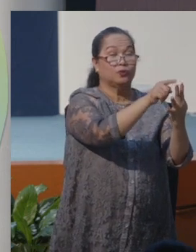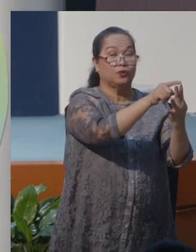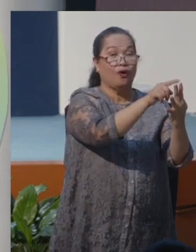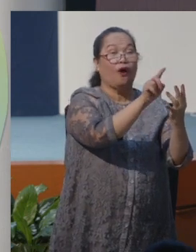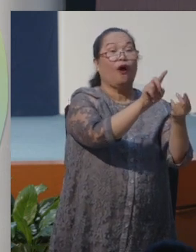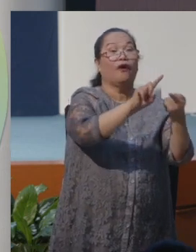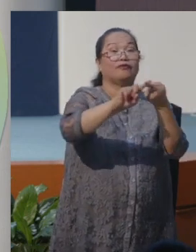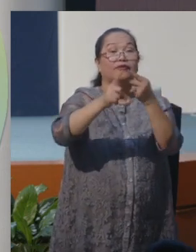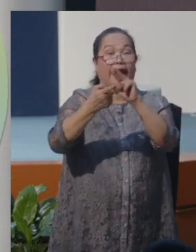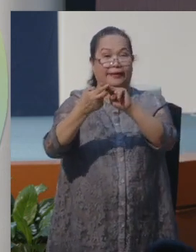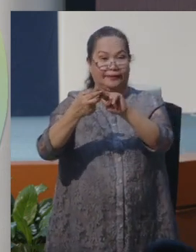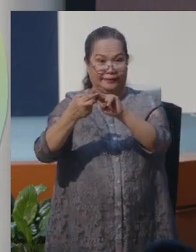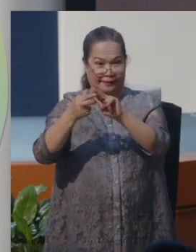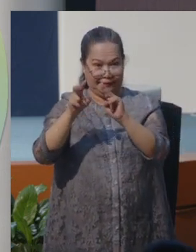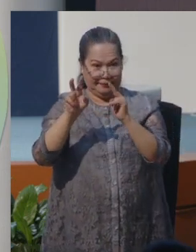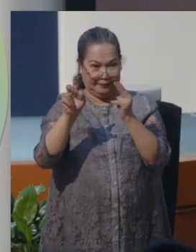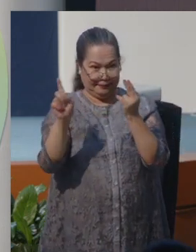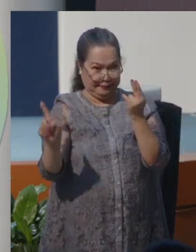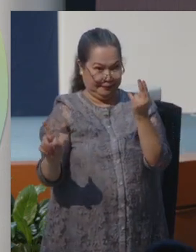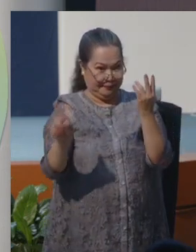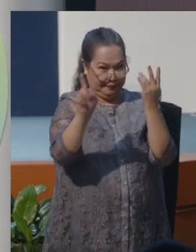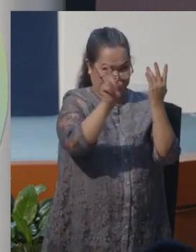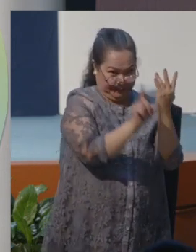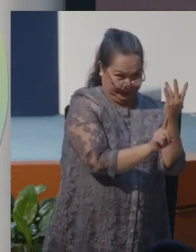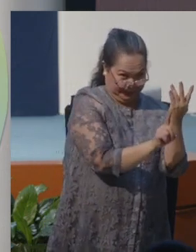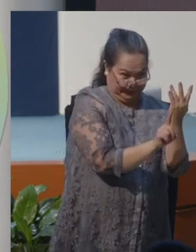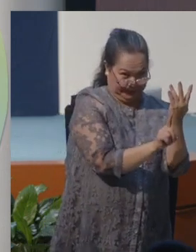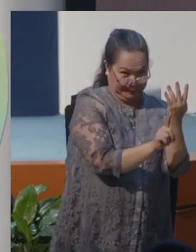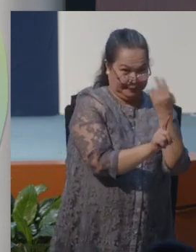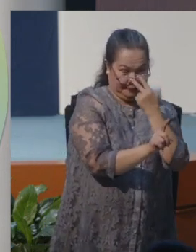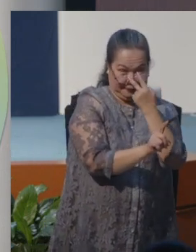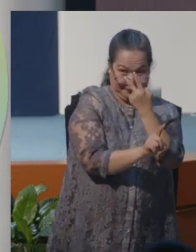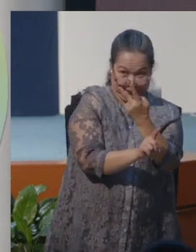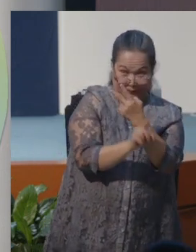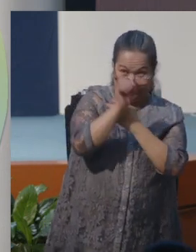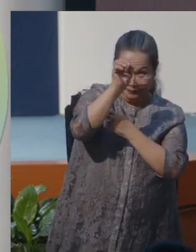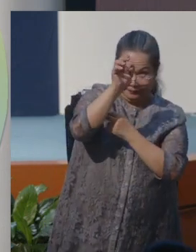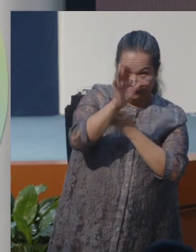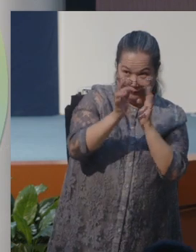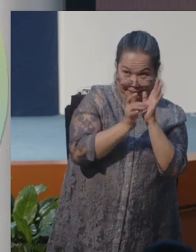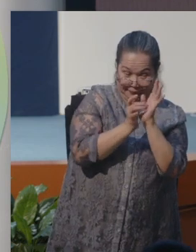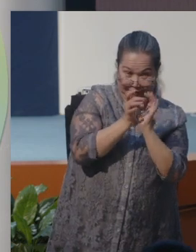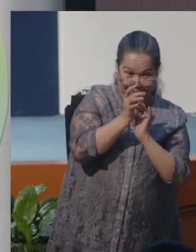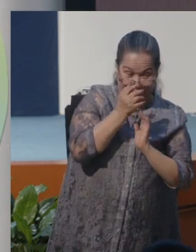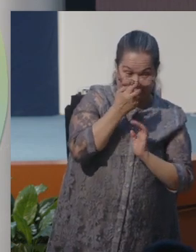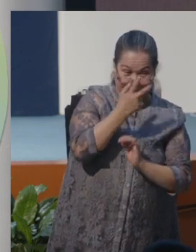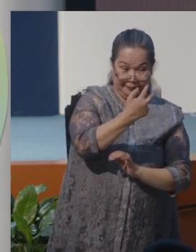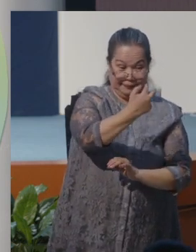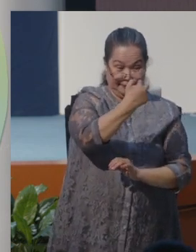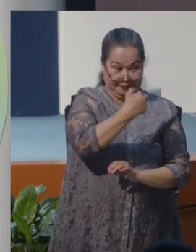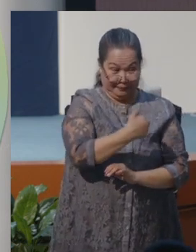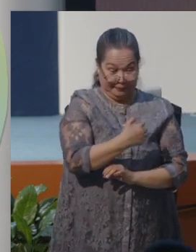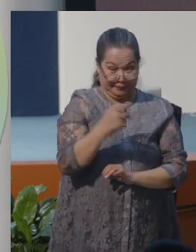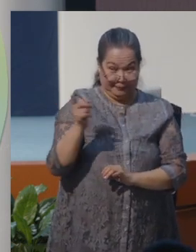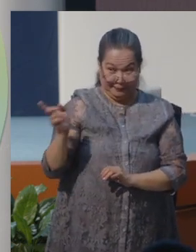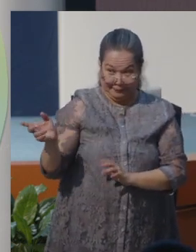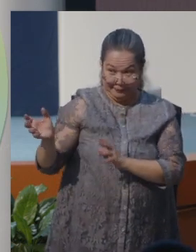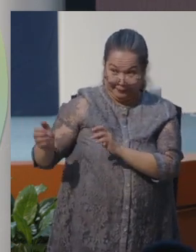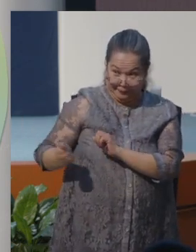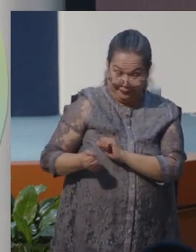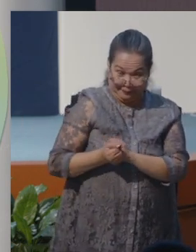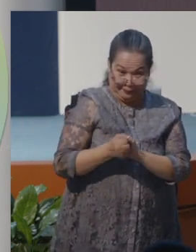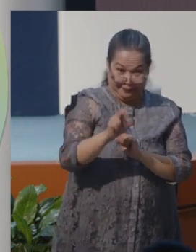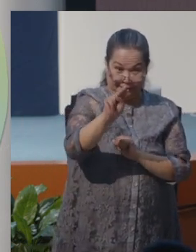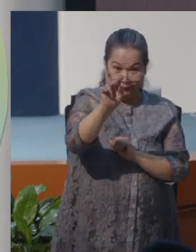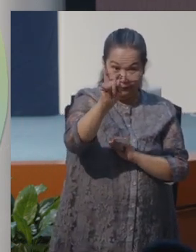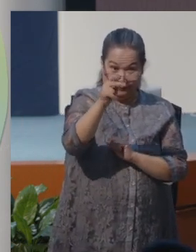ni Andrew sa Panginoon. So nakakilala siya sa Panginoon at dinala naman niya ang kanyang kaibigan na si Nathaniel